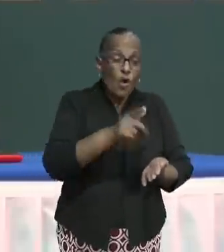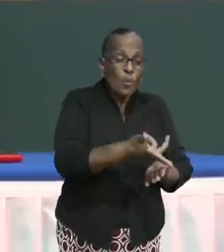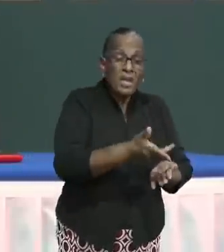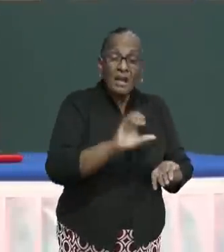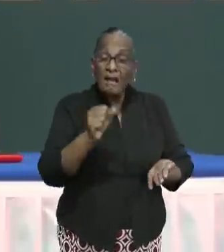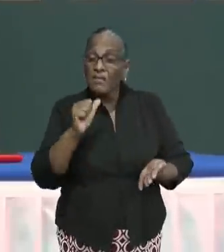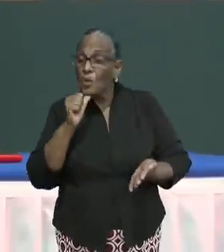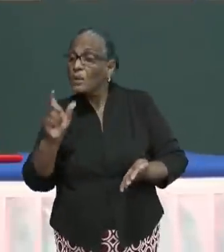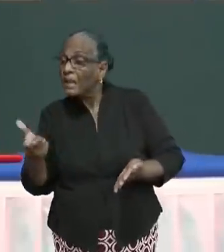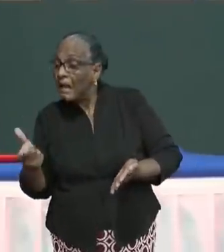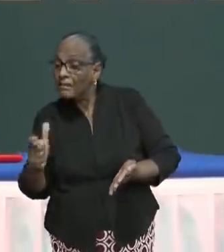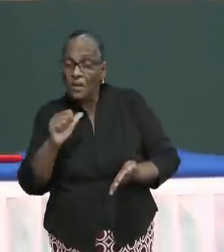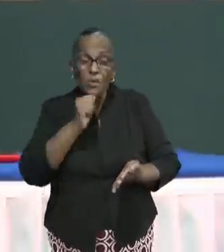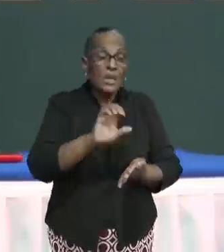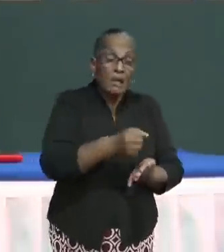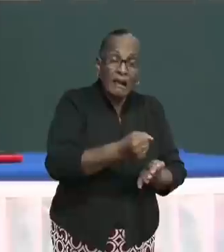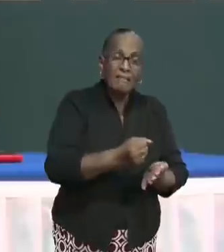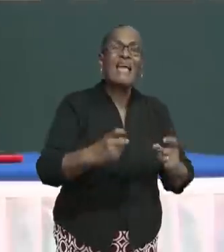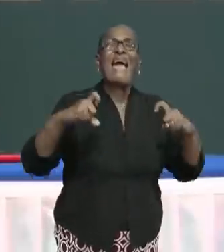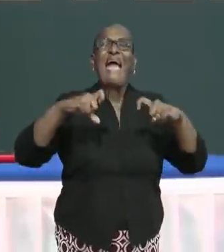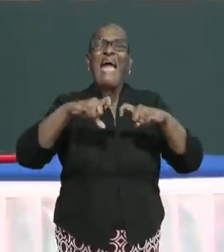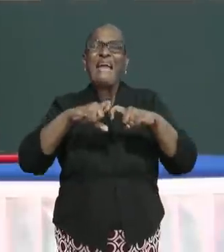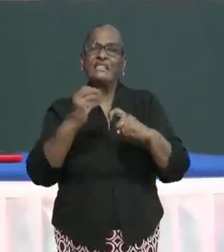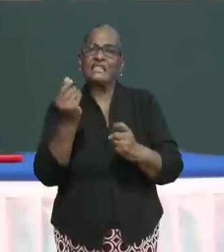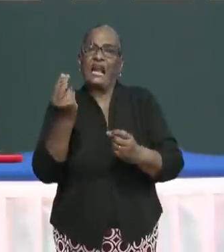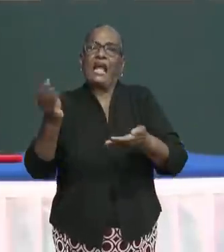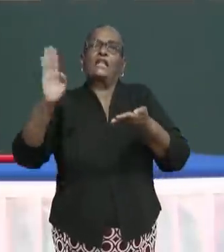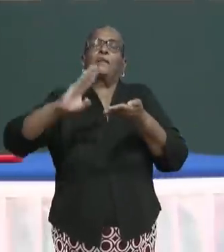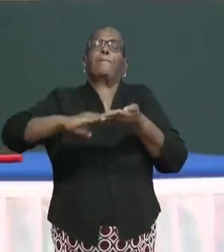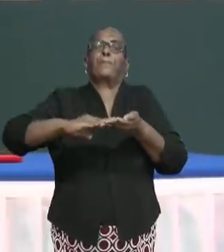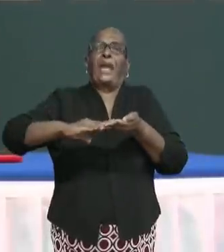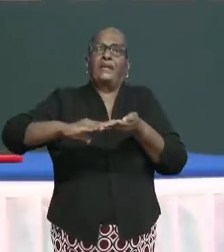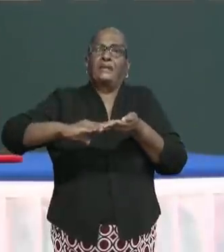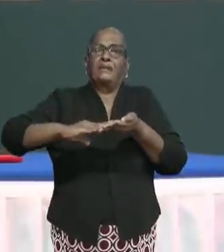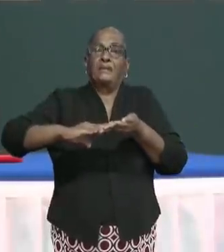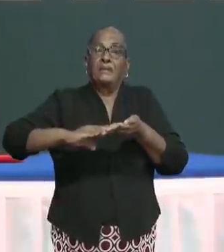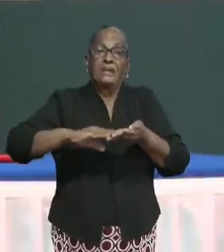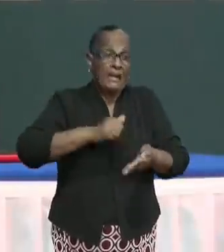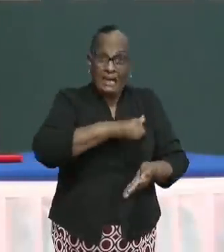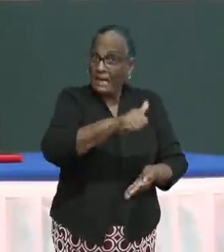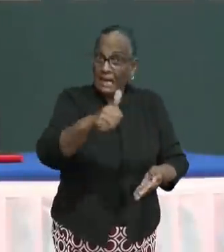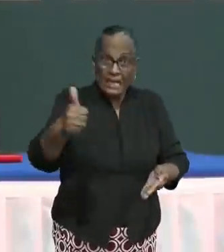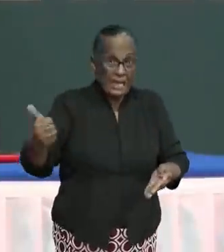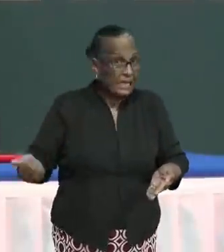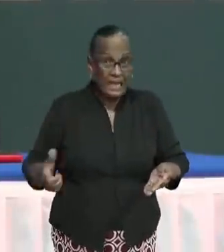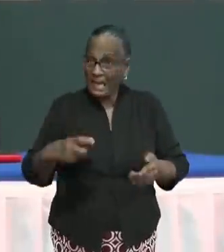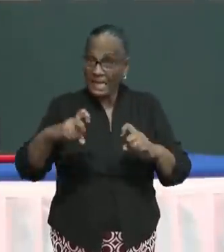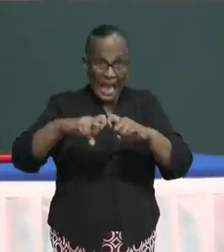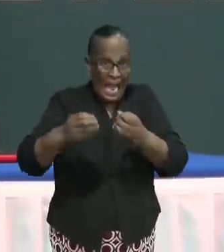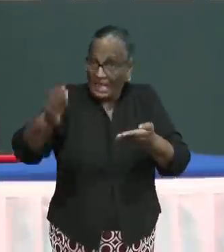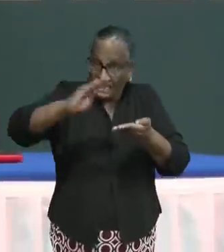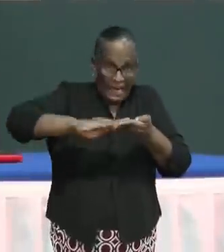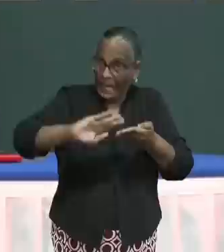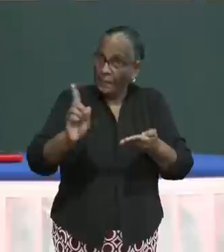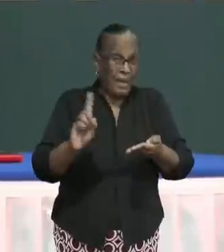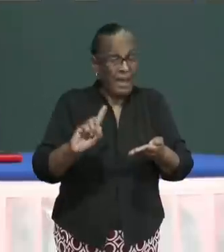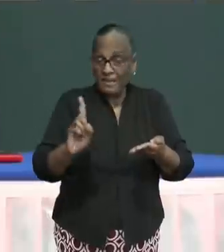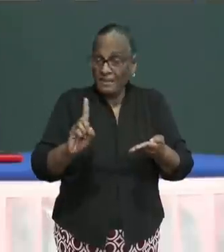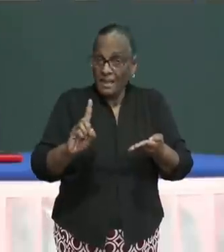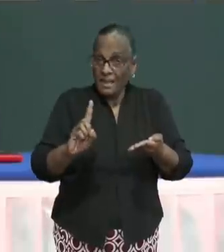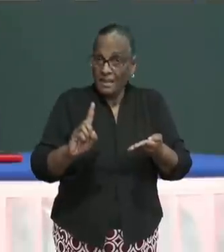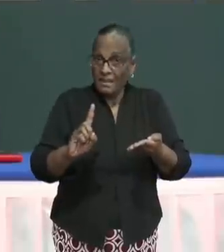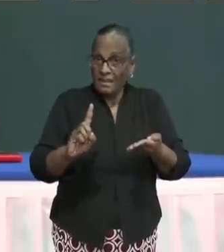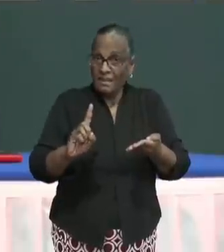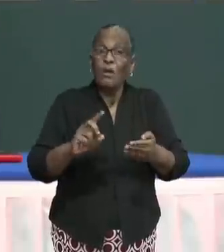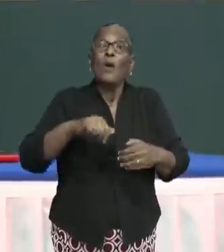die juni die extra 525 en dat u doen screening dus bepaaldes maar sa kisi sos